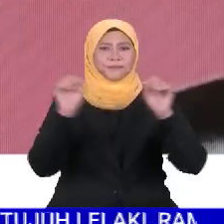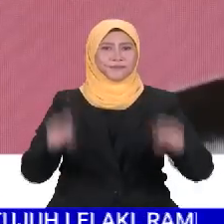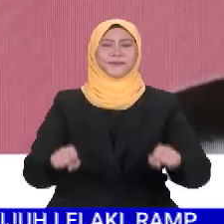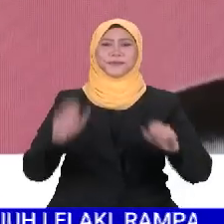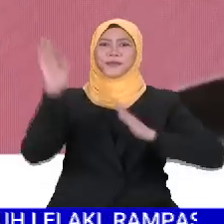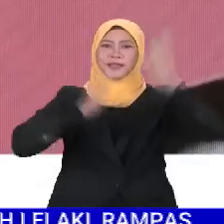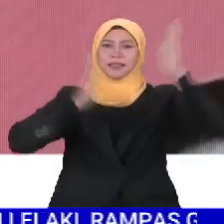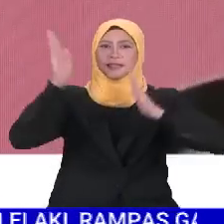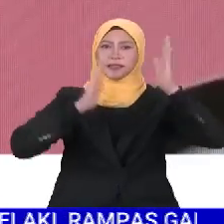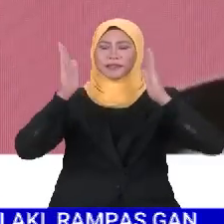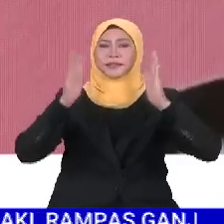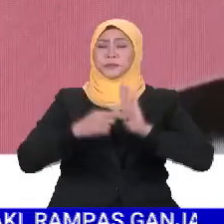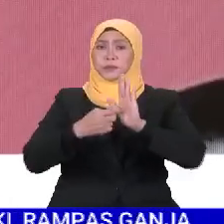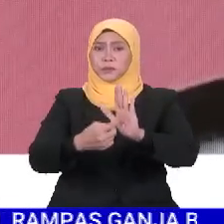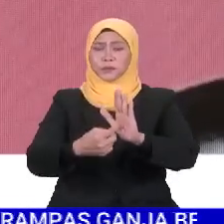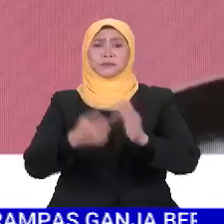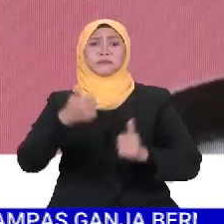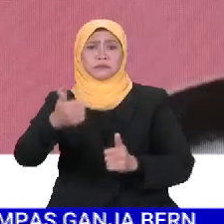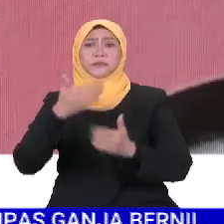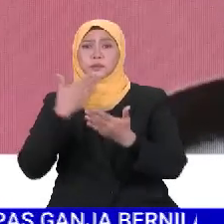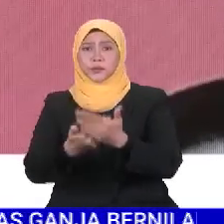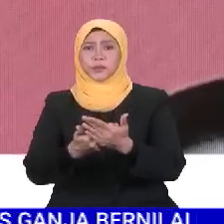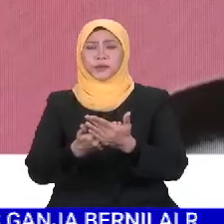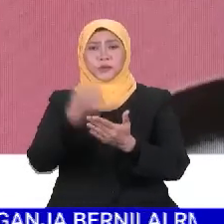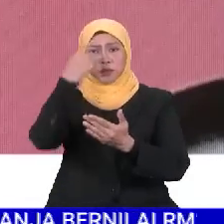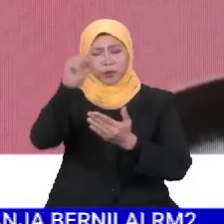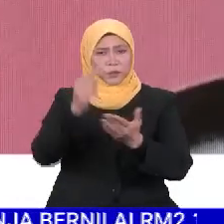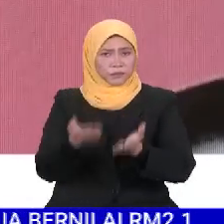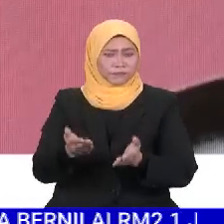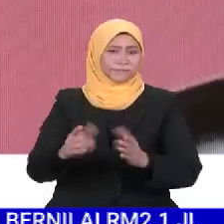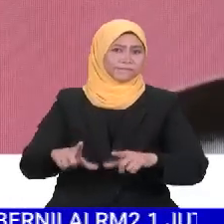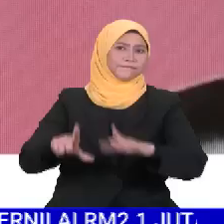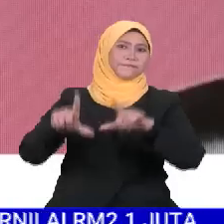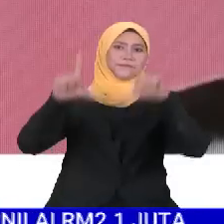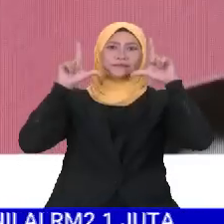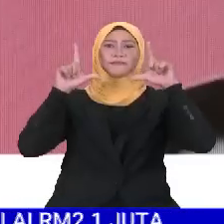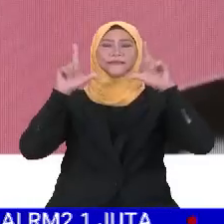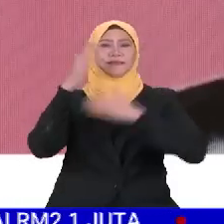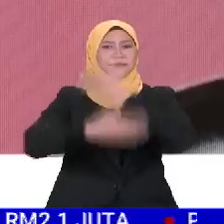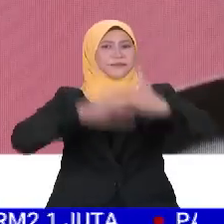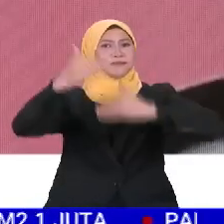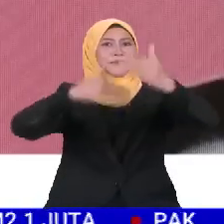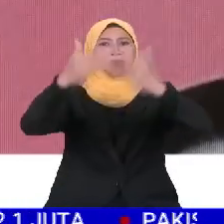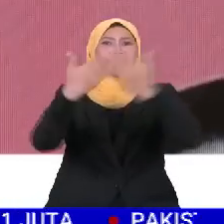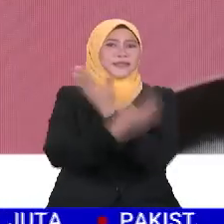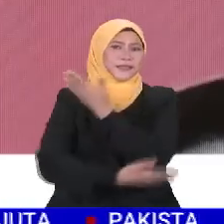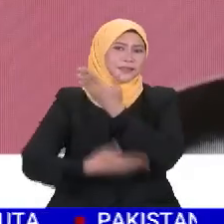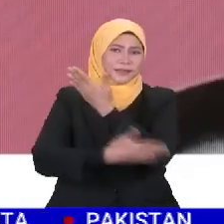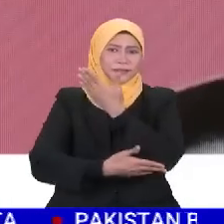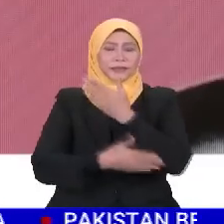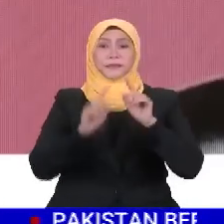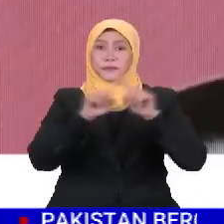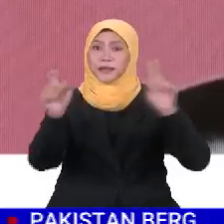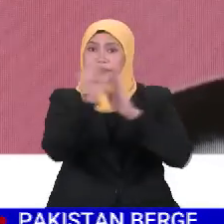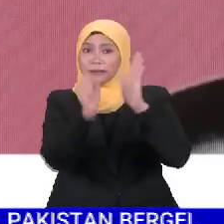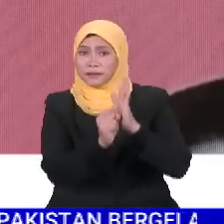Malaysia punya potensi yang cukup baik untuk diangkat semula sebagai negara maju di rantau kita.